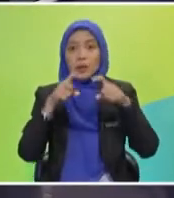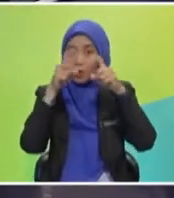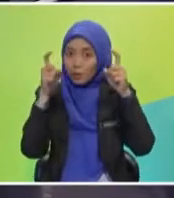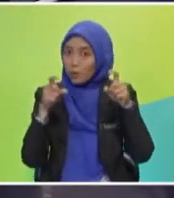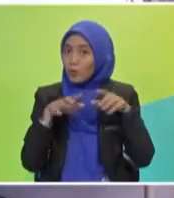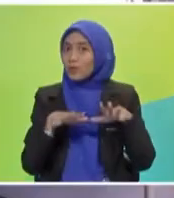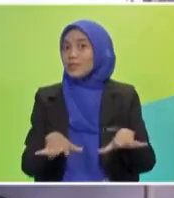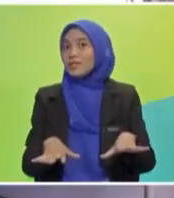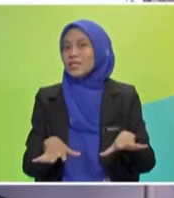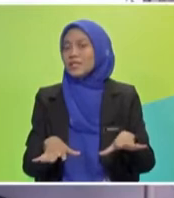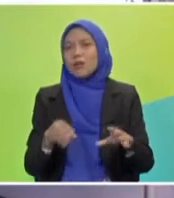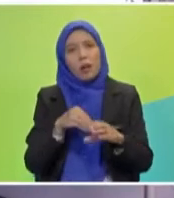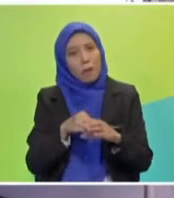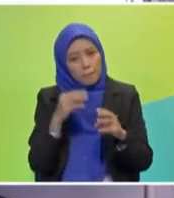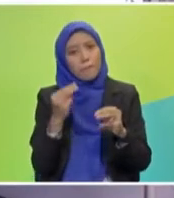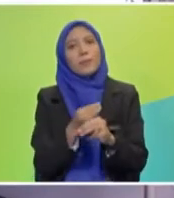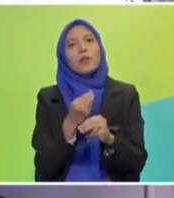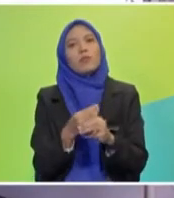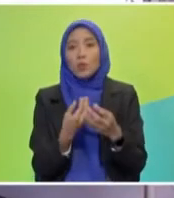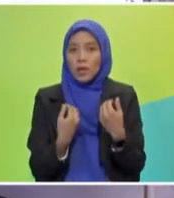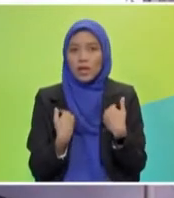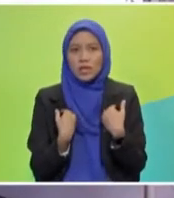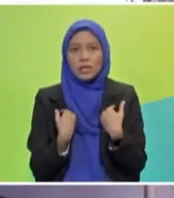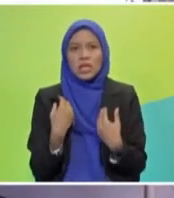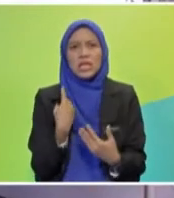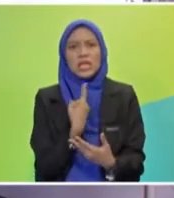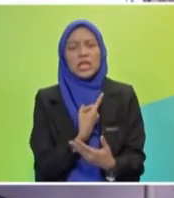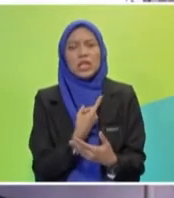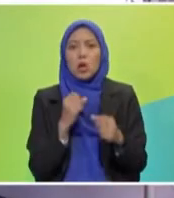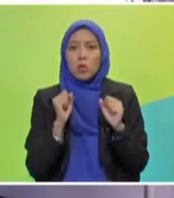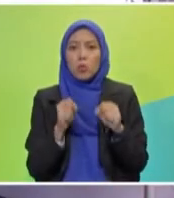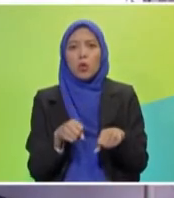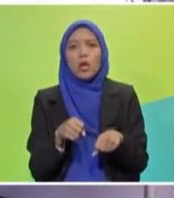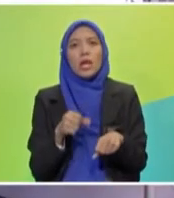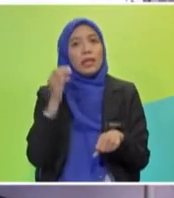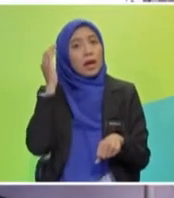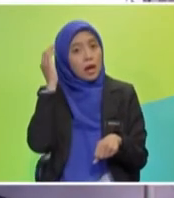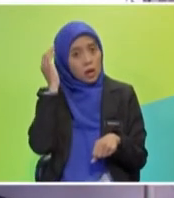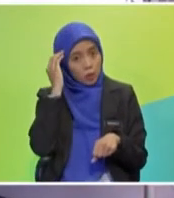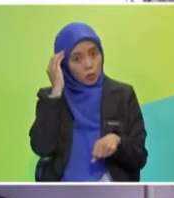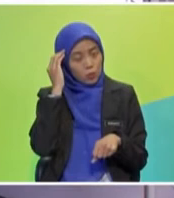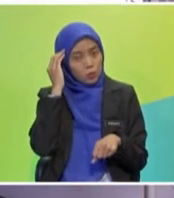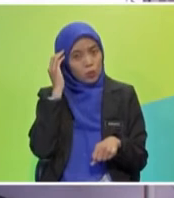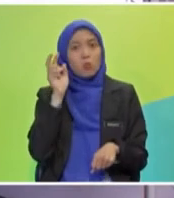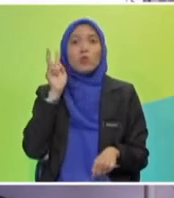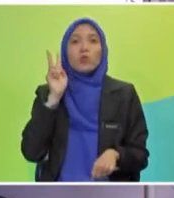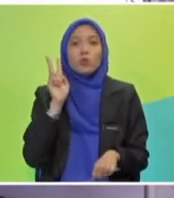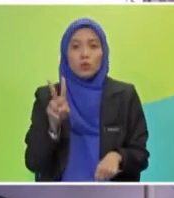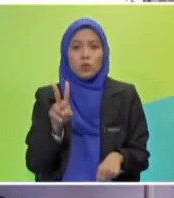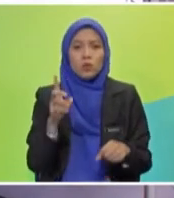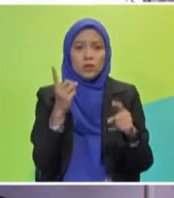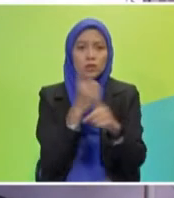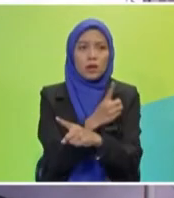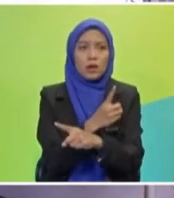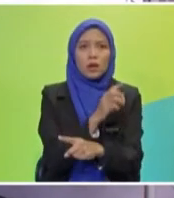Kak Nisa, bukan dalam sains saja. Kita dapat membuktikan bahawa walaupun dia songsangan tu berlaku iaitu 2 darab dengan